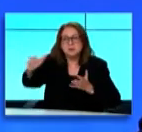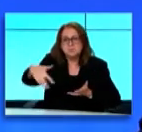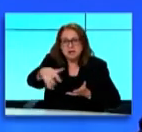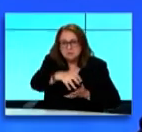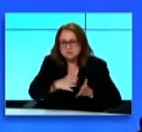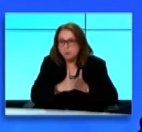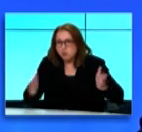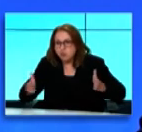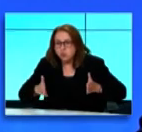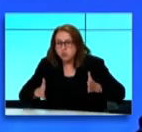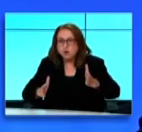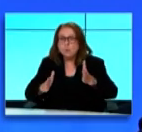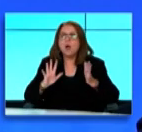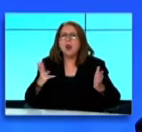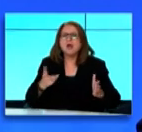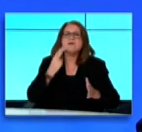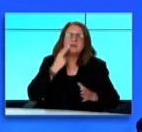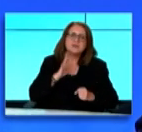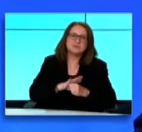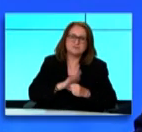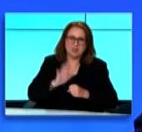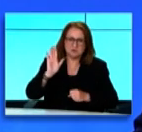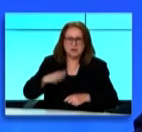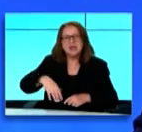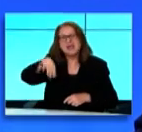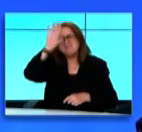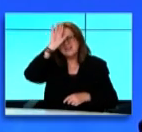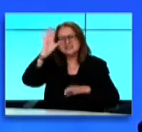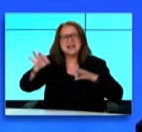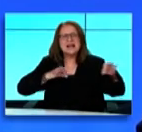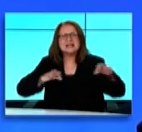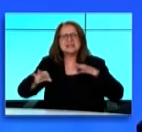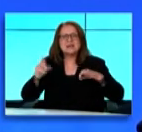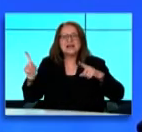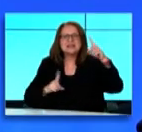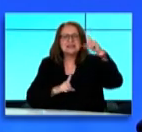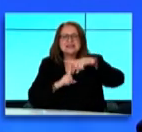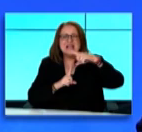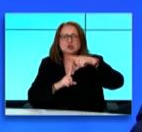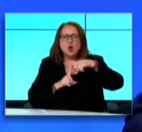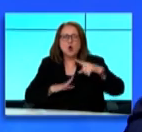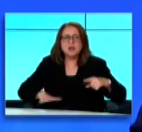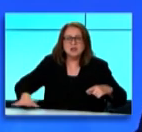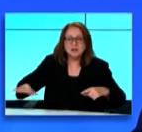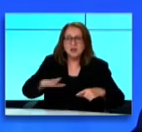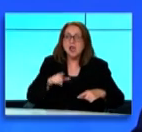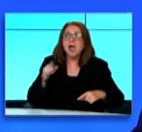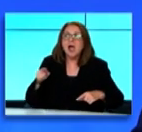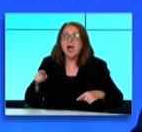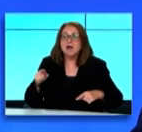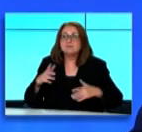αρκετές. Τα βασιλικά κτήματα, η έκταση του Τατοίου, είναι μια έκταση πολύ κοντά στην καρδιά